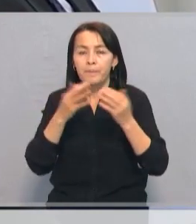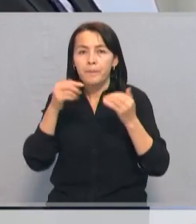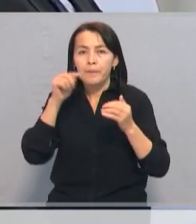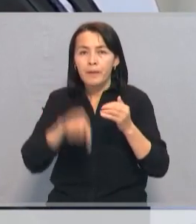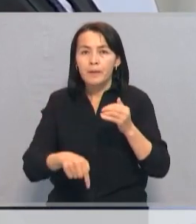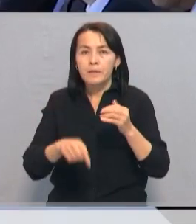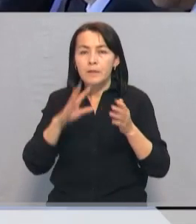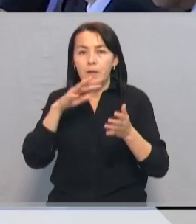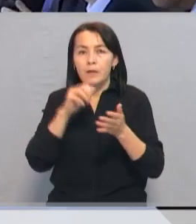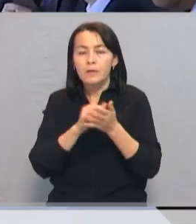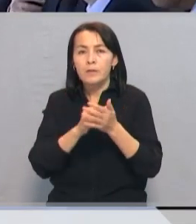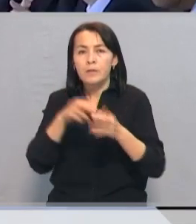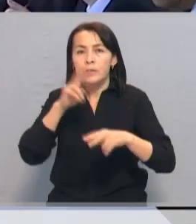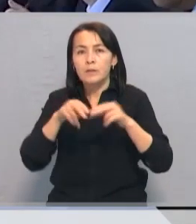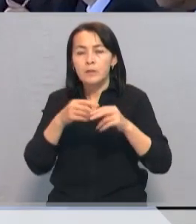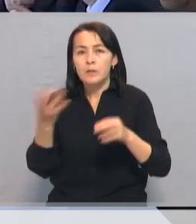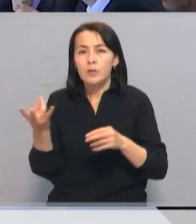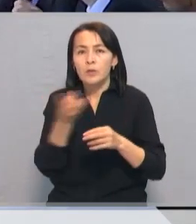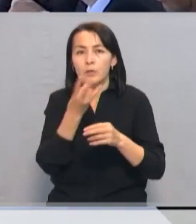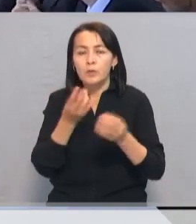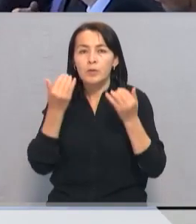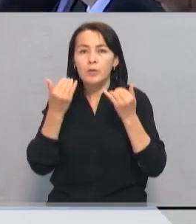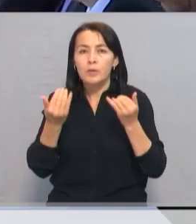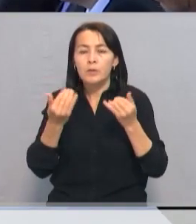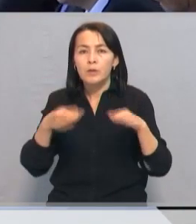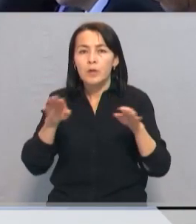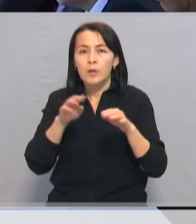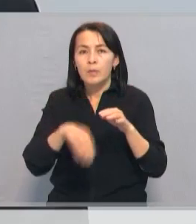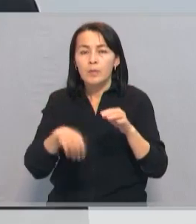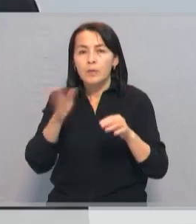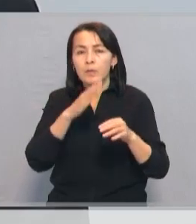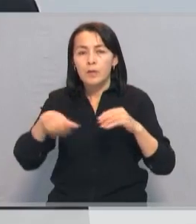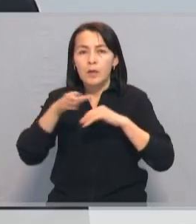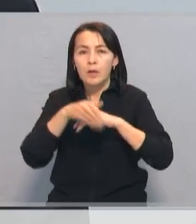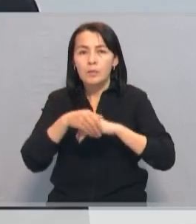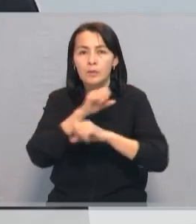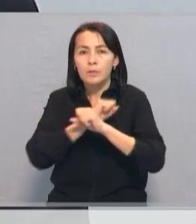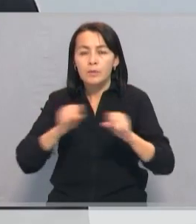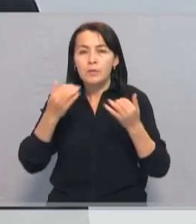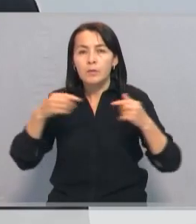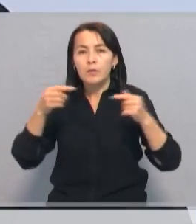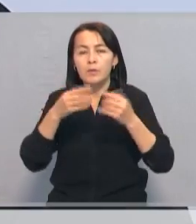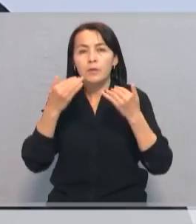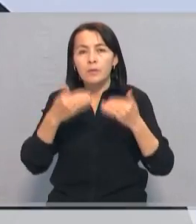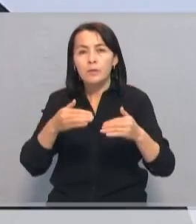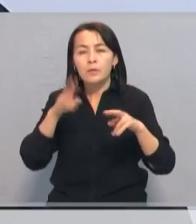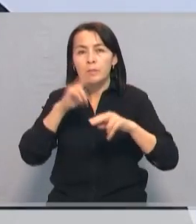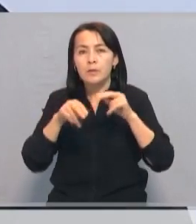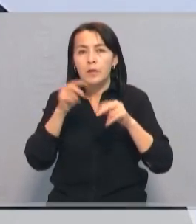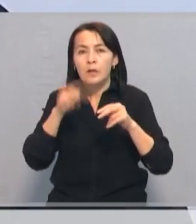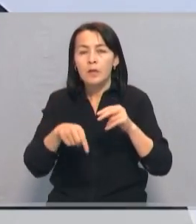его сдачи в аренду. В строительной отрасли необходимо принять системные меры по устранению коррупционных рисков. Установлено, что в сфере